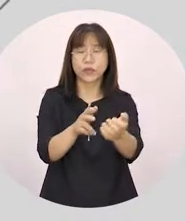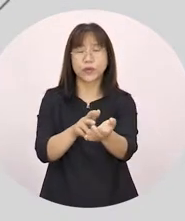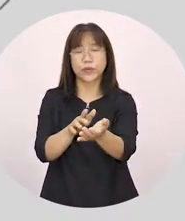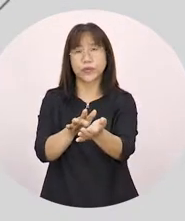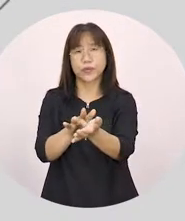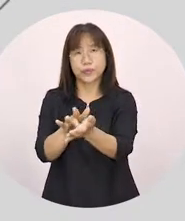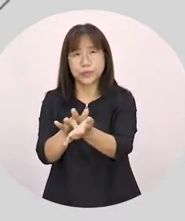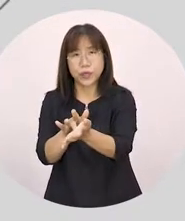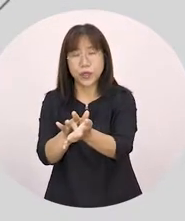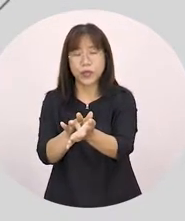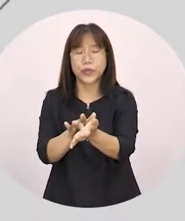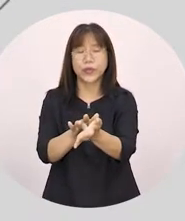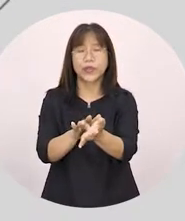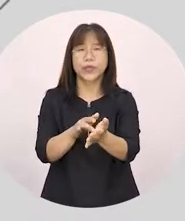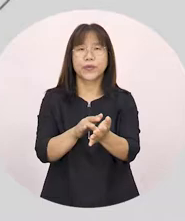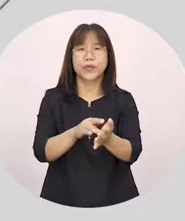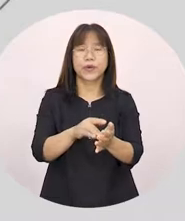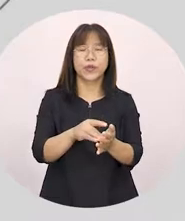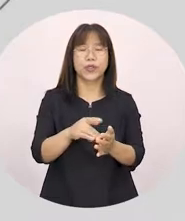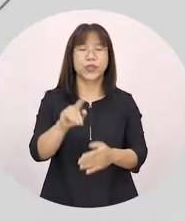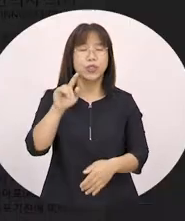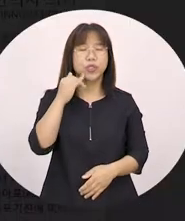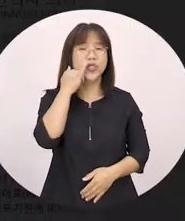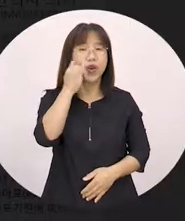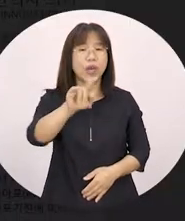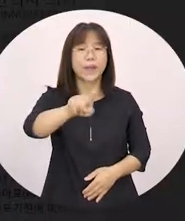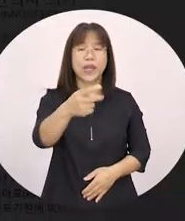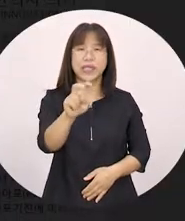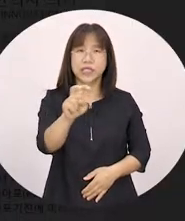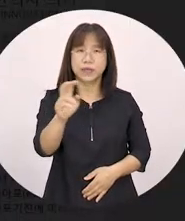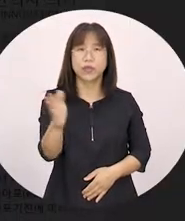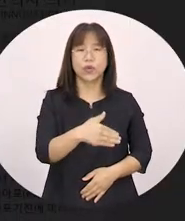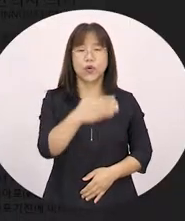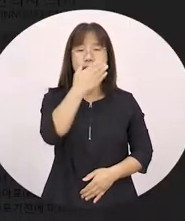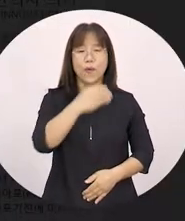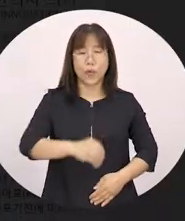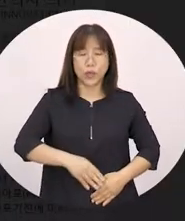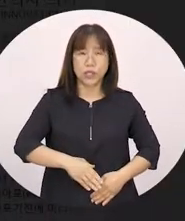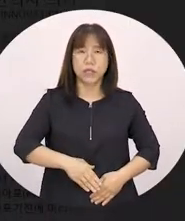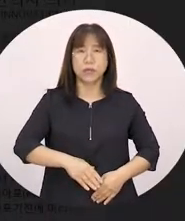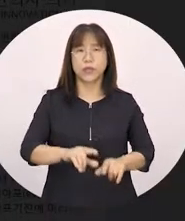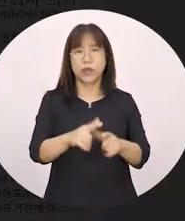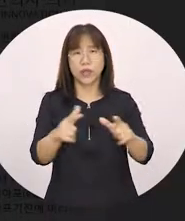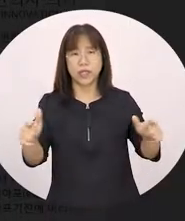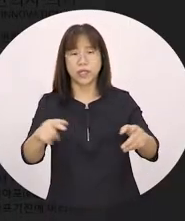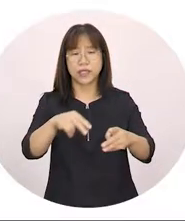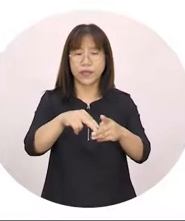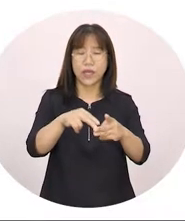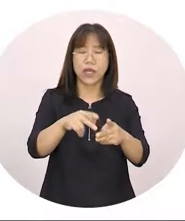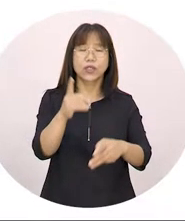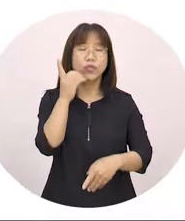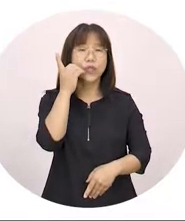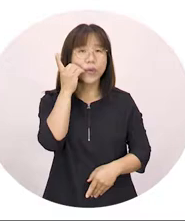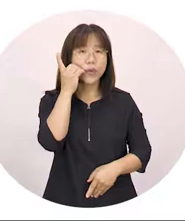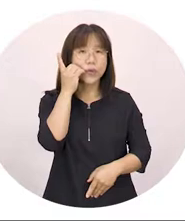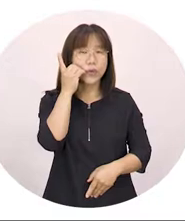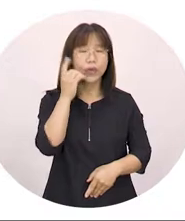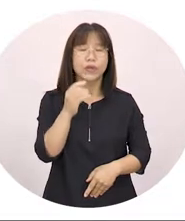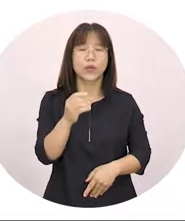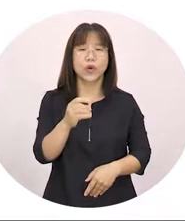약국 운영 현황은 다산 콜센터 나 보건복지 콜센터 로 문의하거나 인터넷 응급의료정보센터